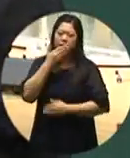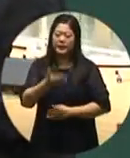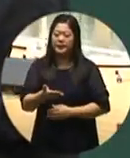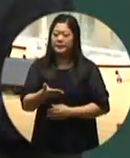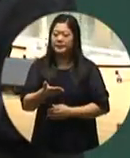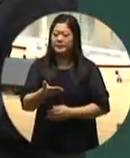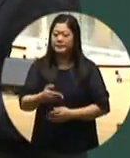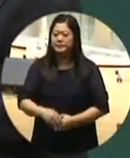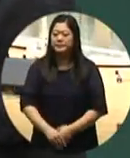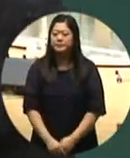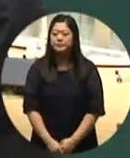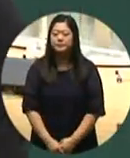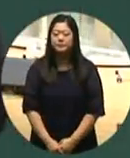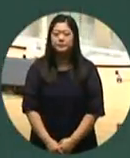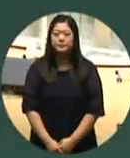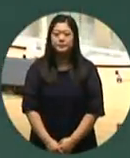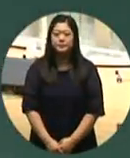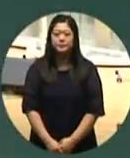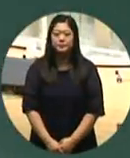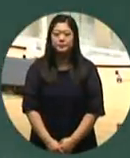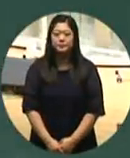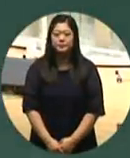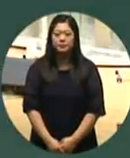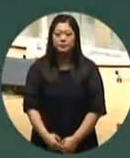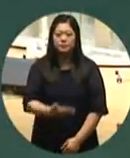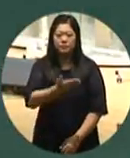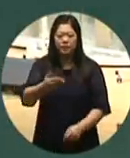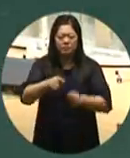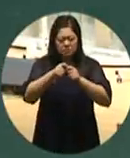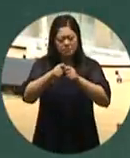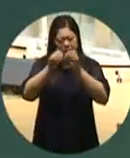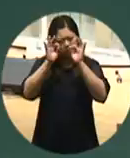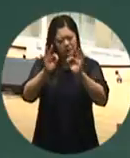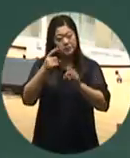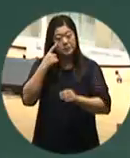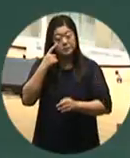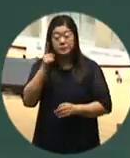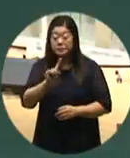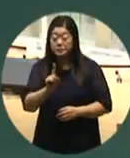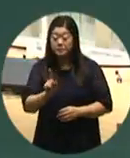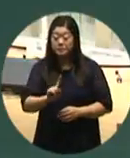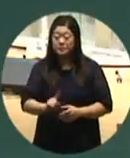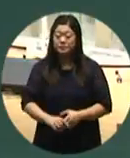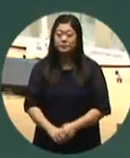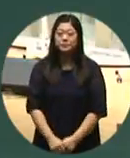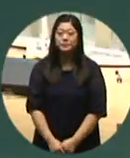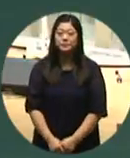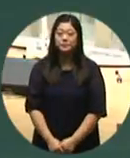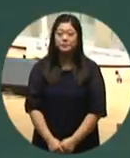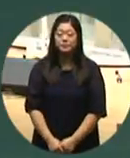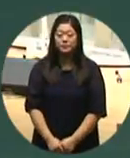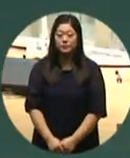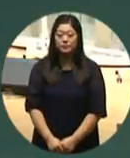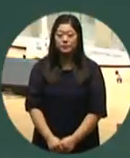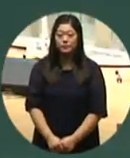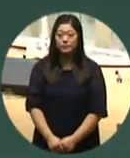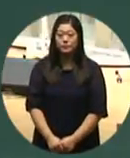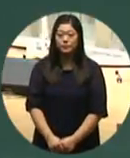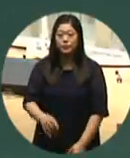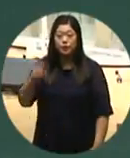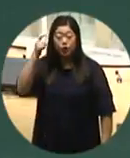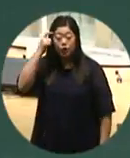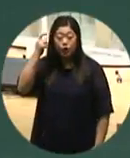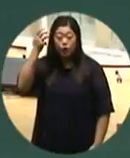into the main theme. 자, 여러분이 한번 자세히 보세요. Look very carefully at this. 영적 문제가 여기서부터